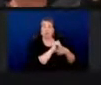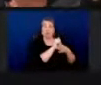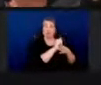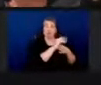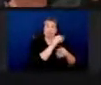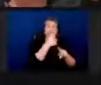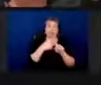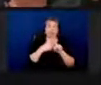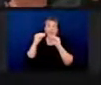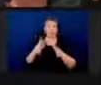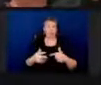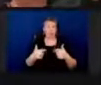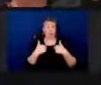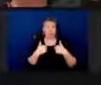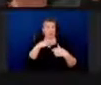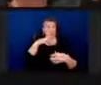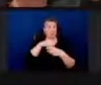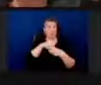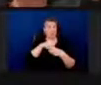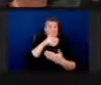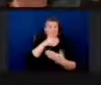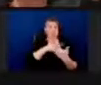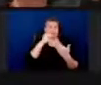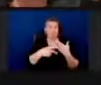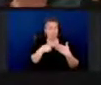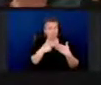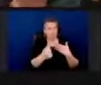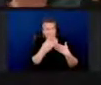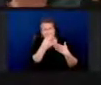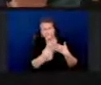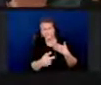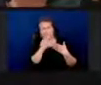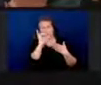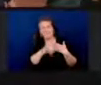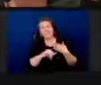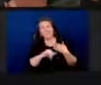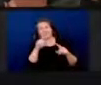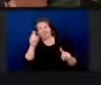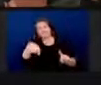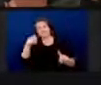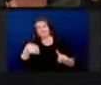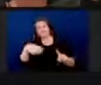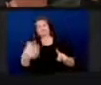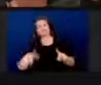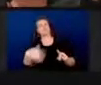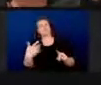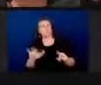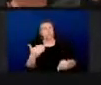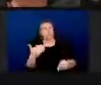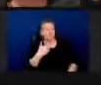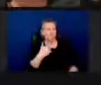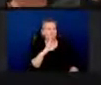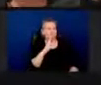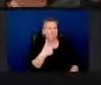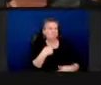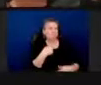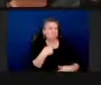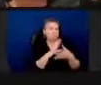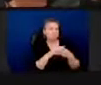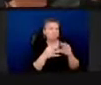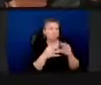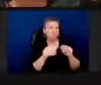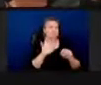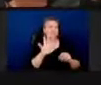kama hayo. Kama mwalimu, nimeona kuona wanafunzi wakistawi.